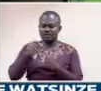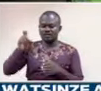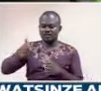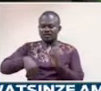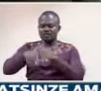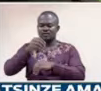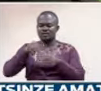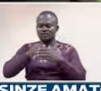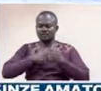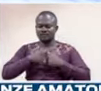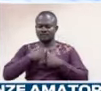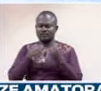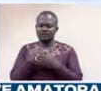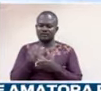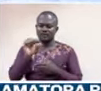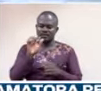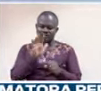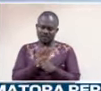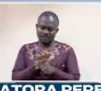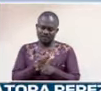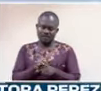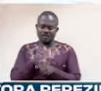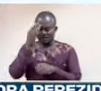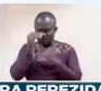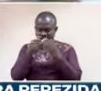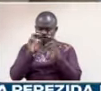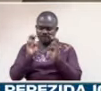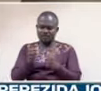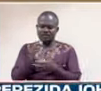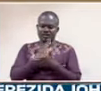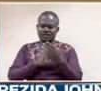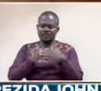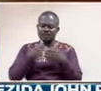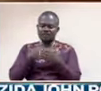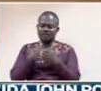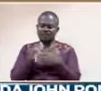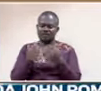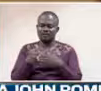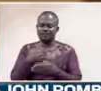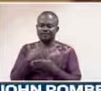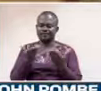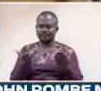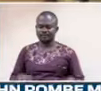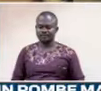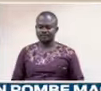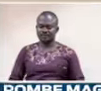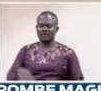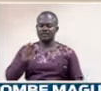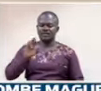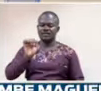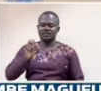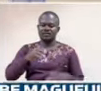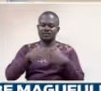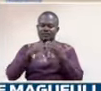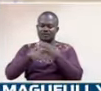ku isoko ry'u Rwanda biracyari bike cyane, bitewe n'uko hari zimwe mu nzitizi bagihura nazo. Brian Ngarambe ni